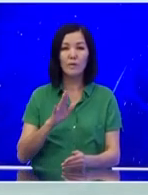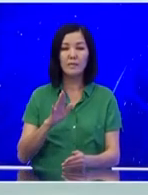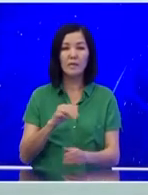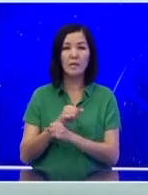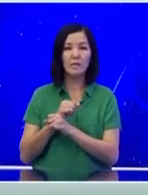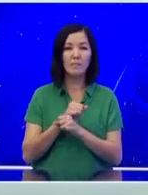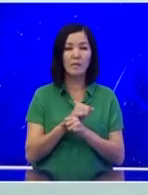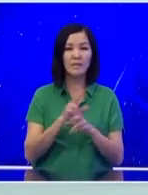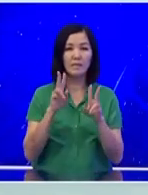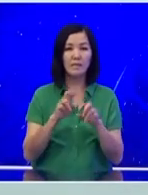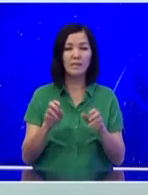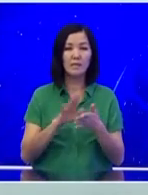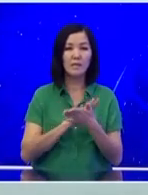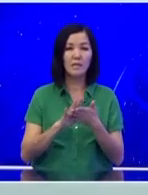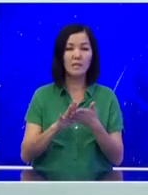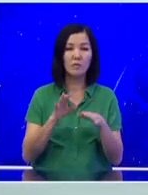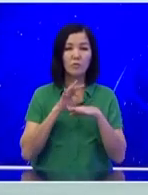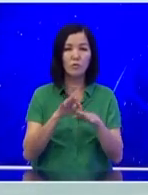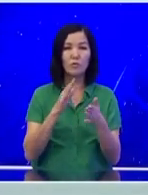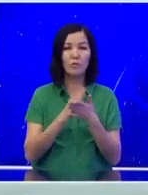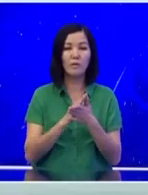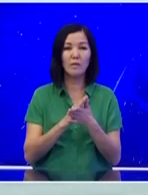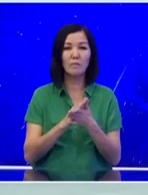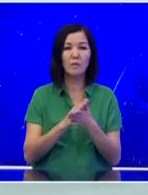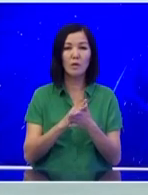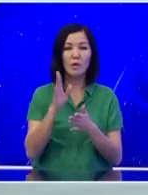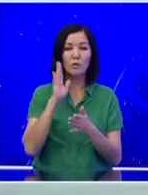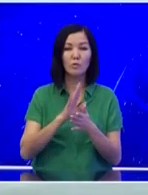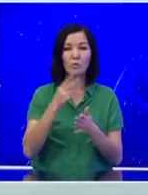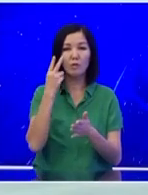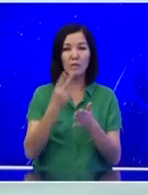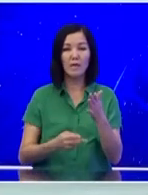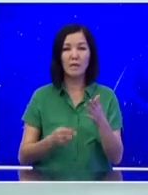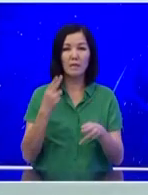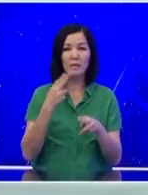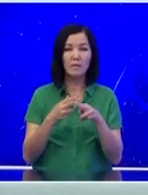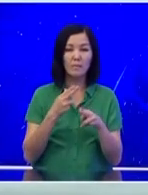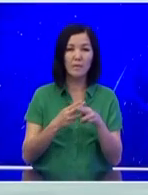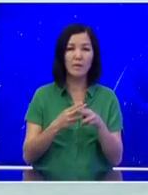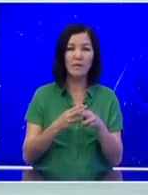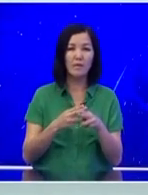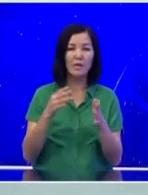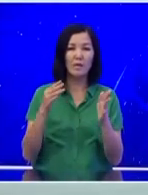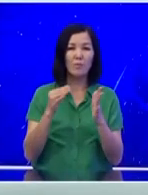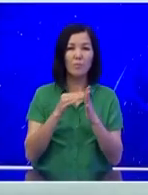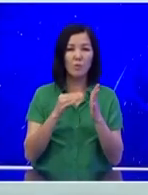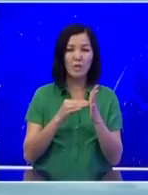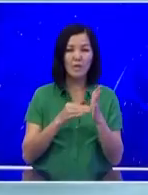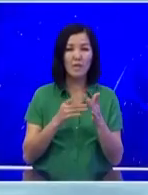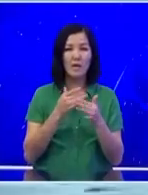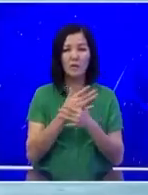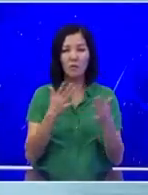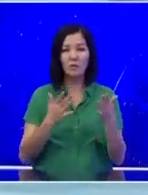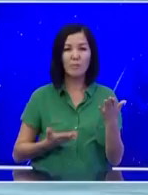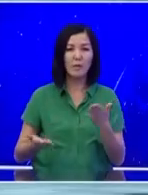түбінен тексеру және тазарту жұмыстарын жүргізіп жатырмыз. Сүңгуірлер темір-бетон сынықтарын, ағаш бөтелкелерді, балық аулайтын құралдарын өте көп шығарып